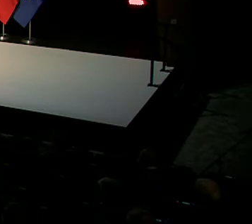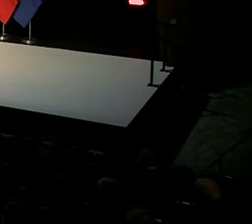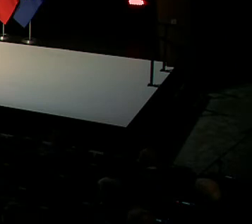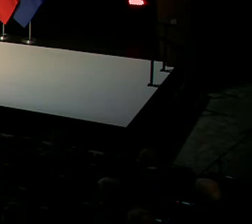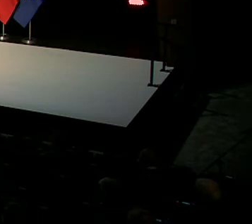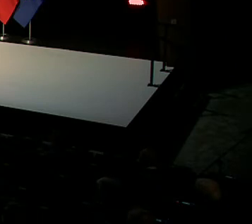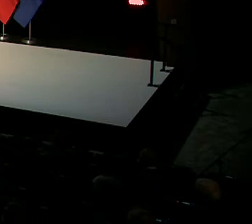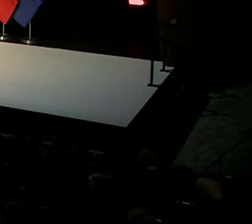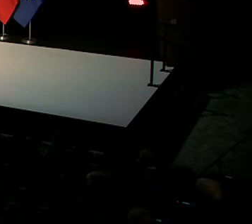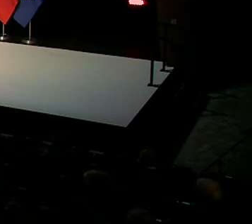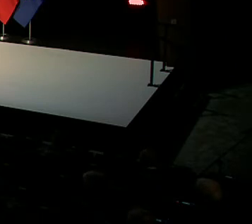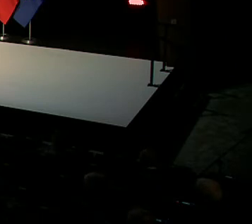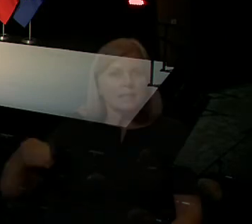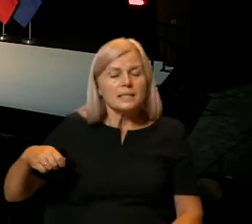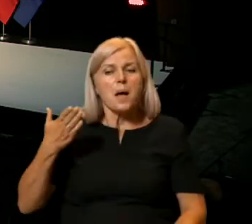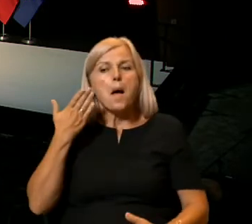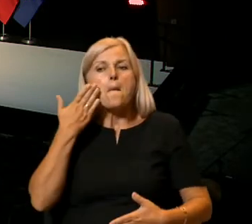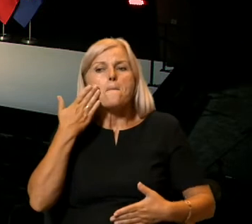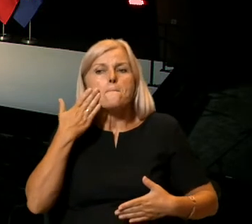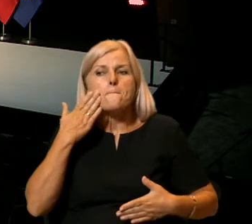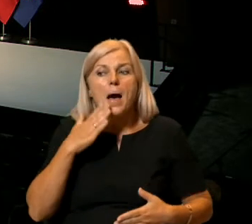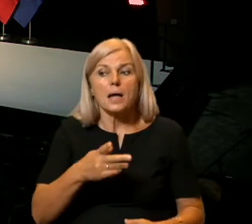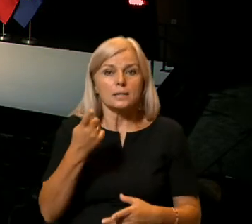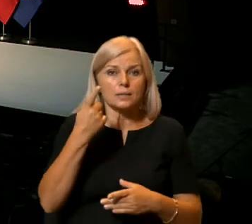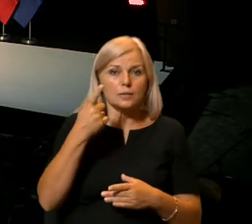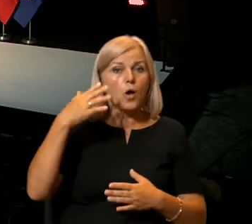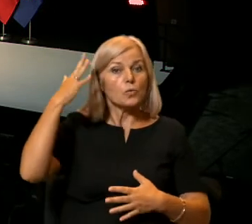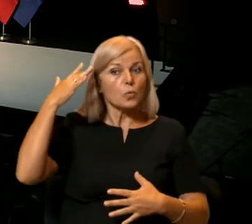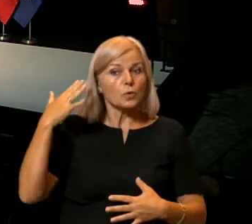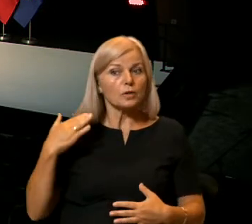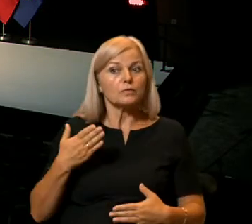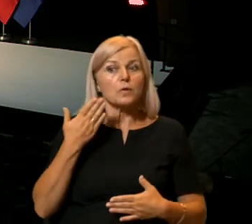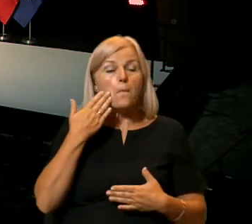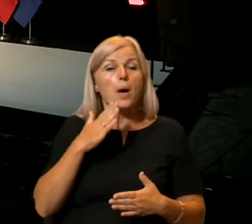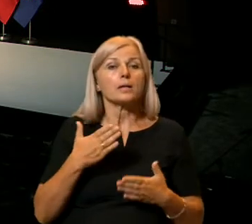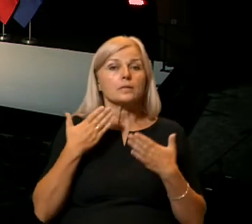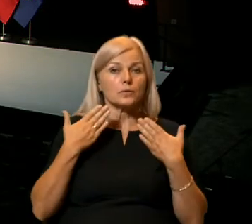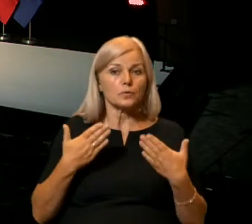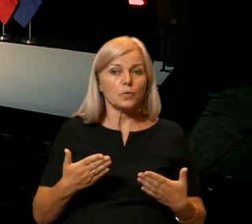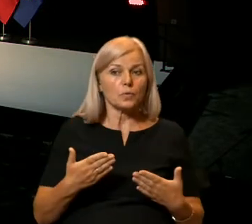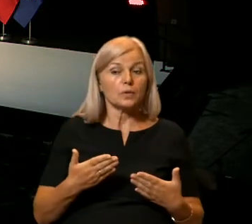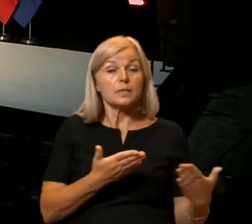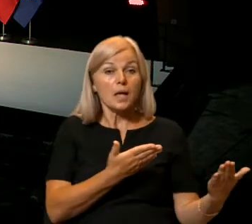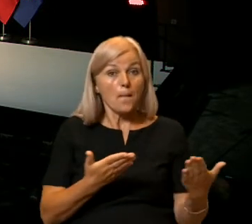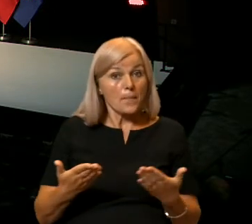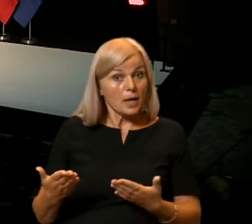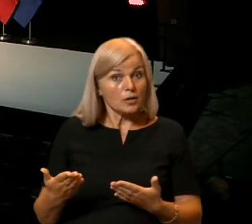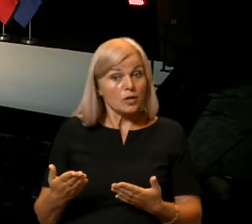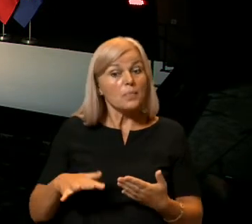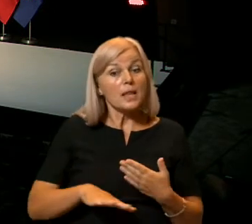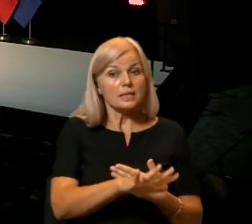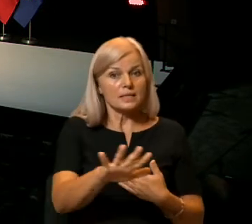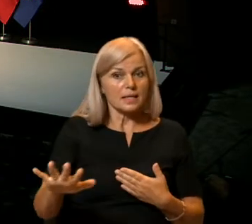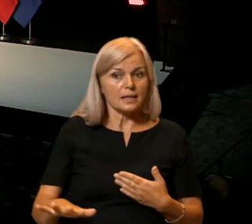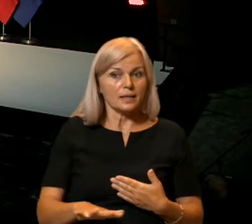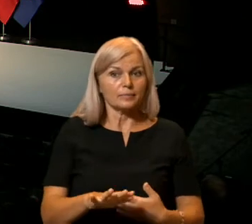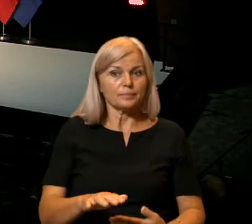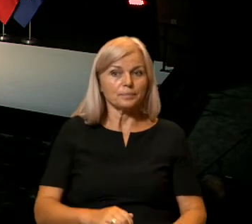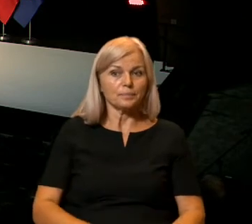intensywną, pozytywną współpracę Bremy i Gdańska. Także proszę państwa krótko na scenę.